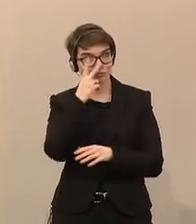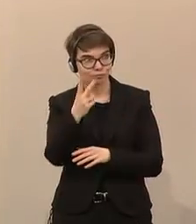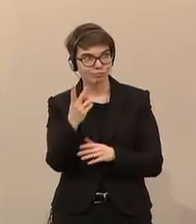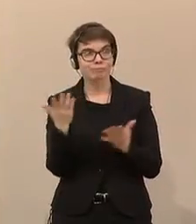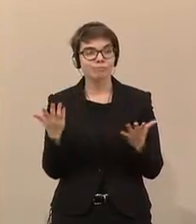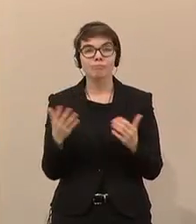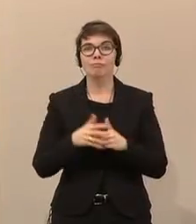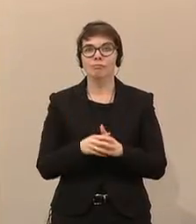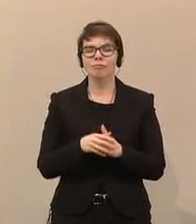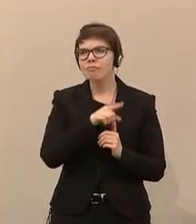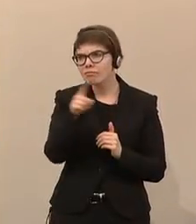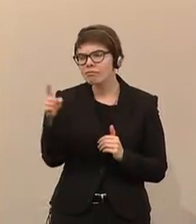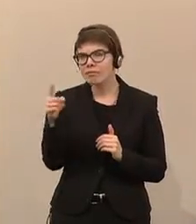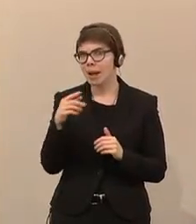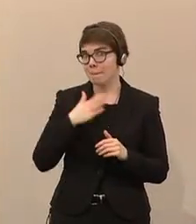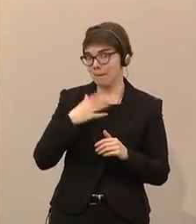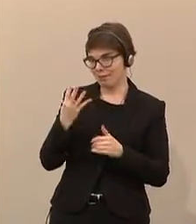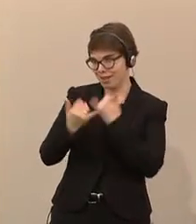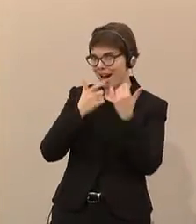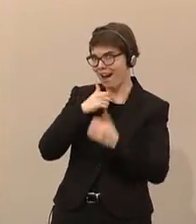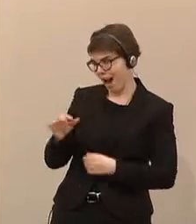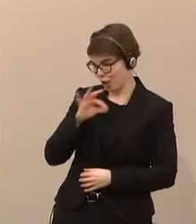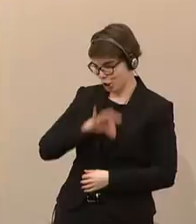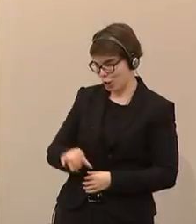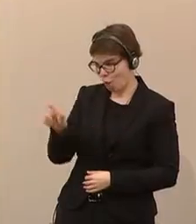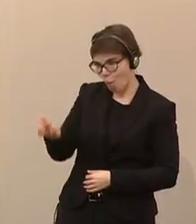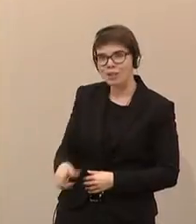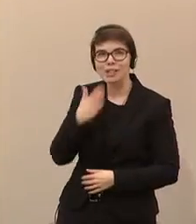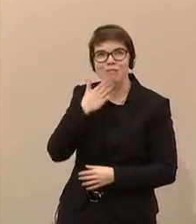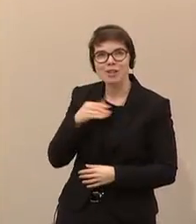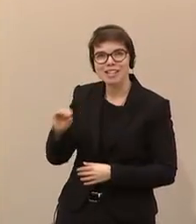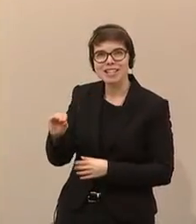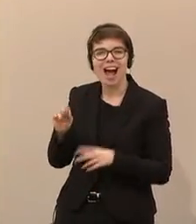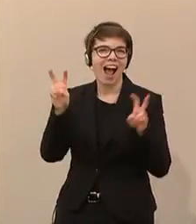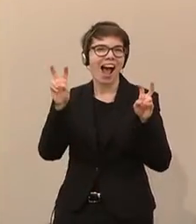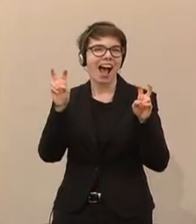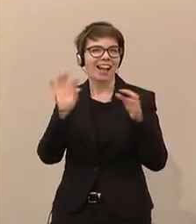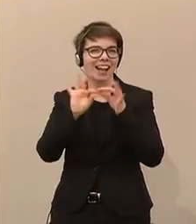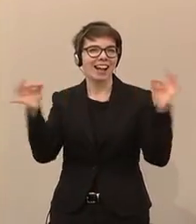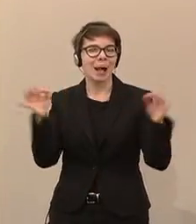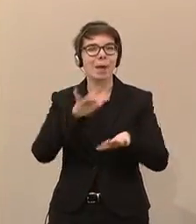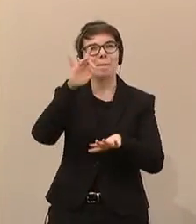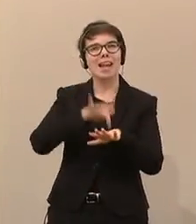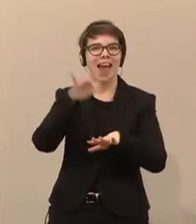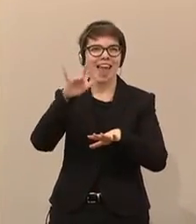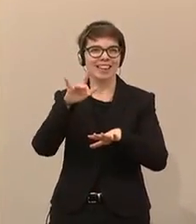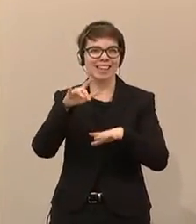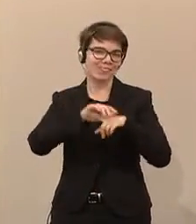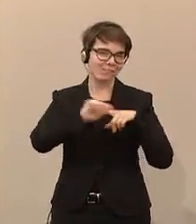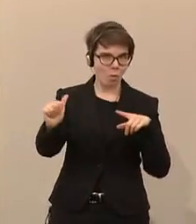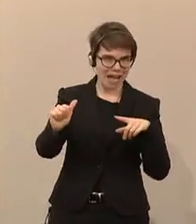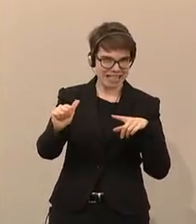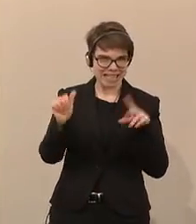Wissen Sie, wenn ich meinem 4-jährigen Sohn erklären müsste, was eine beleidigte Leberwurst ist, würde ich ihm sagen, das ist der